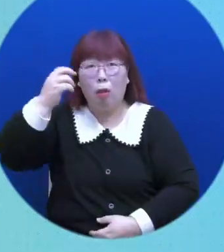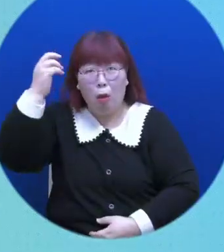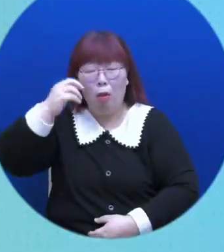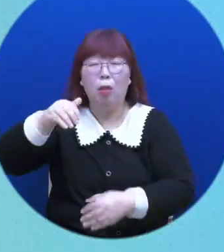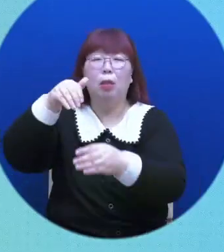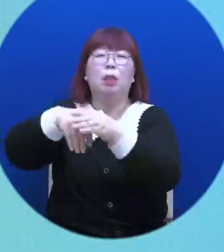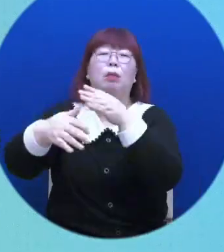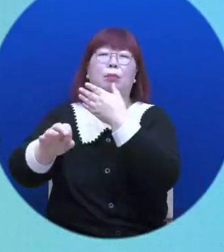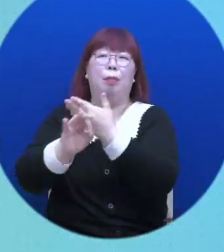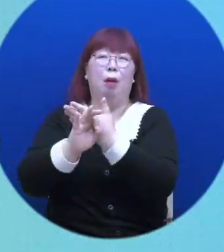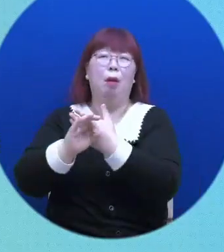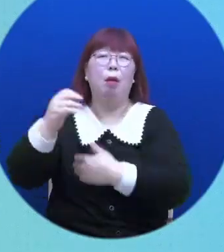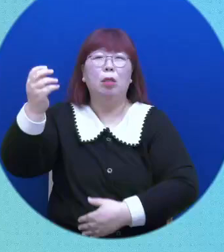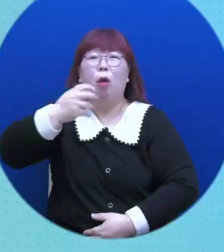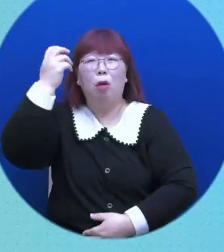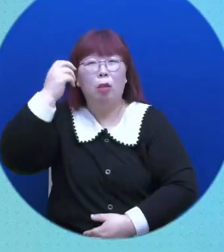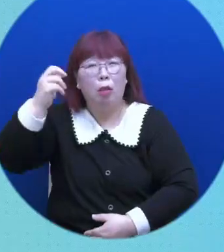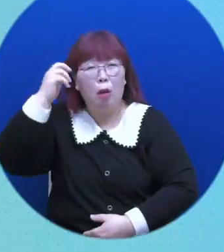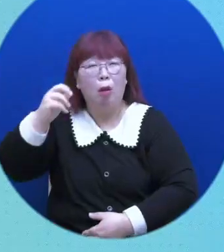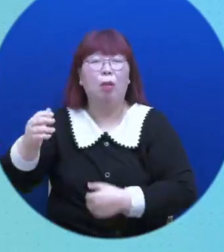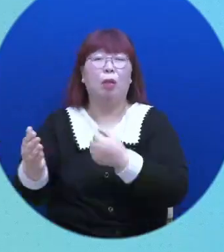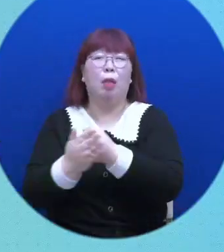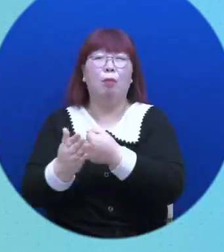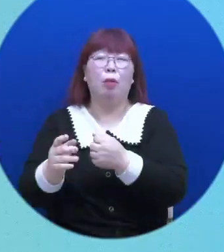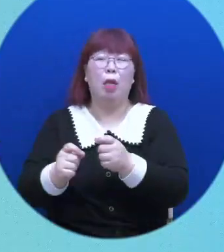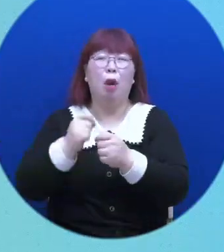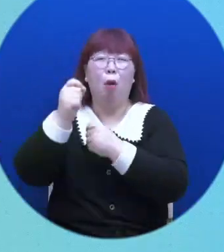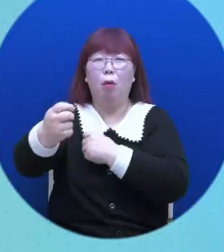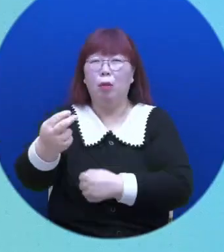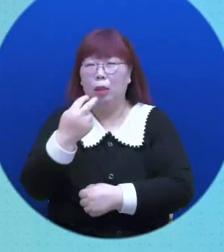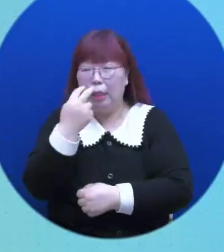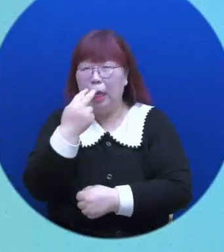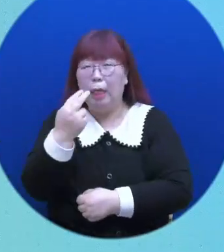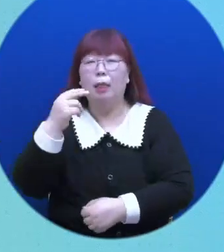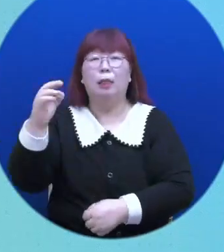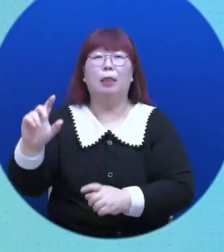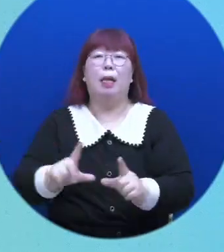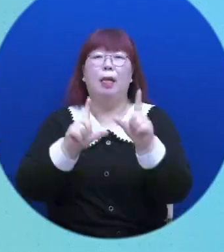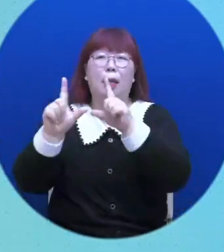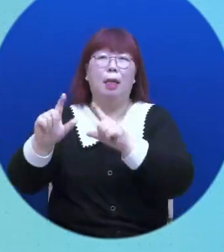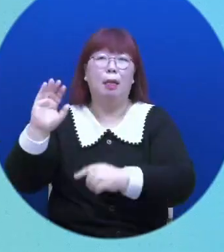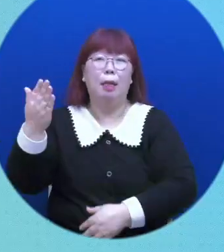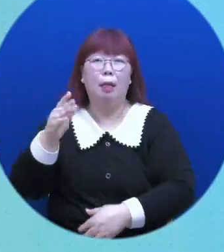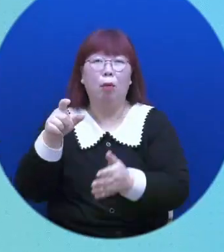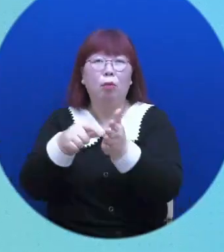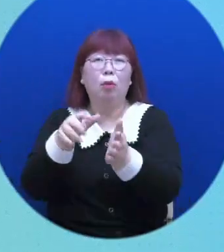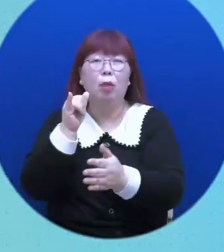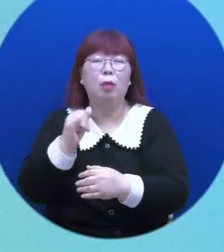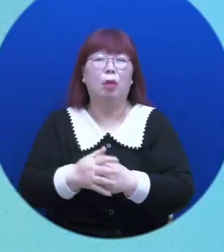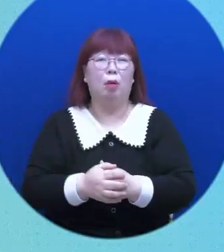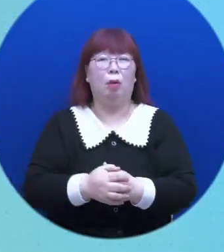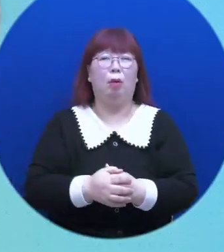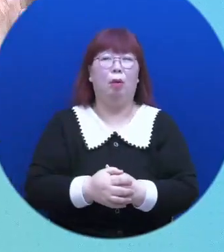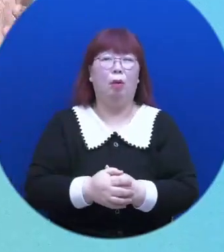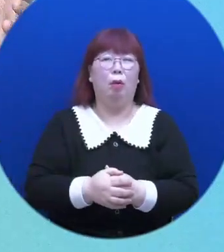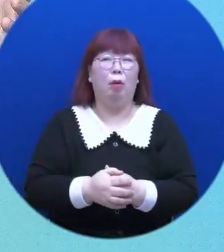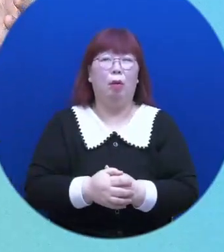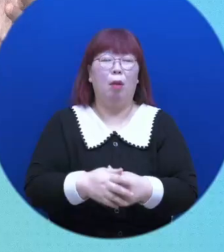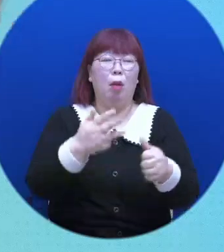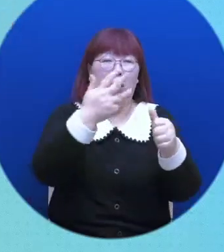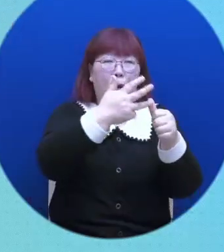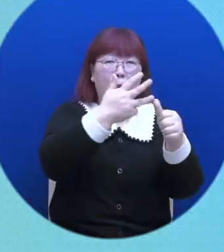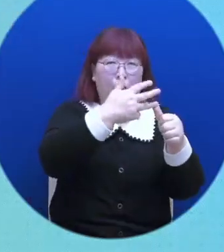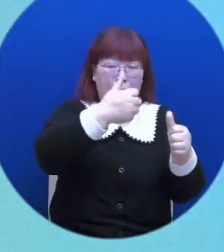말미암아 영생을 거둔다 말씀을 해요. 앞부분에서 사무엘이 이새의 8째